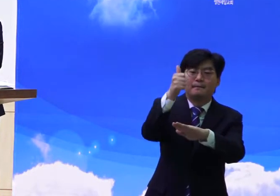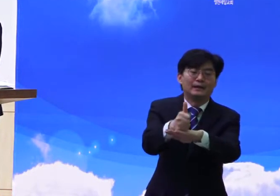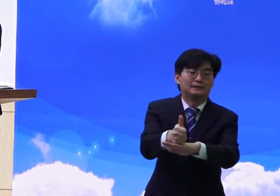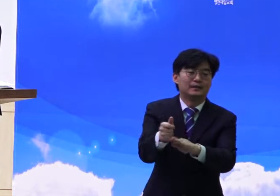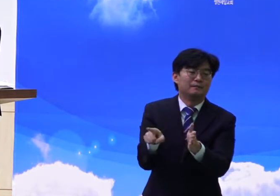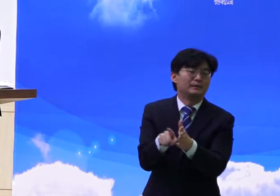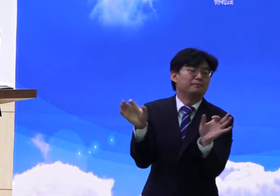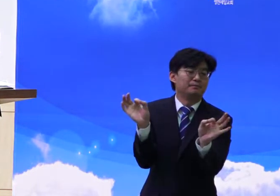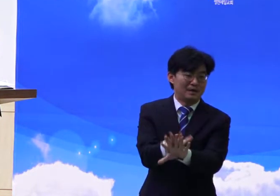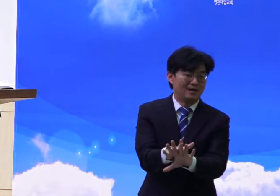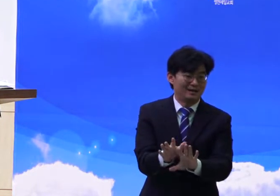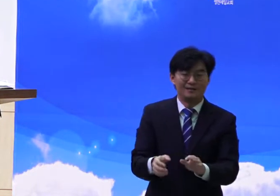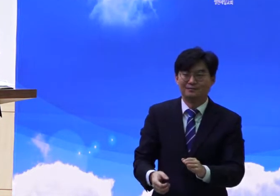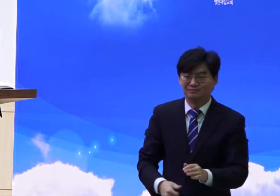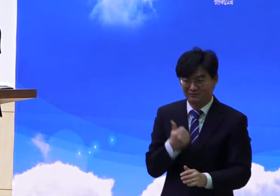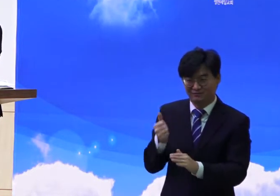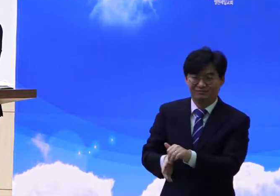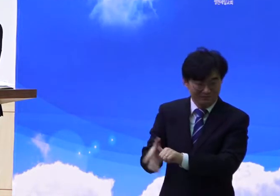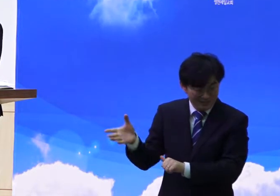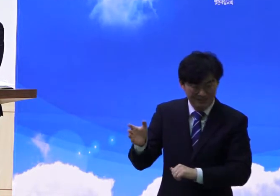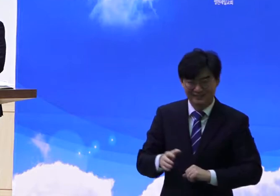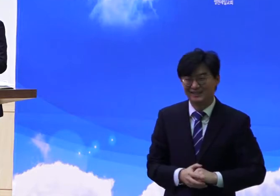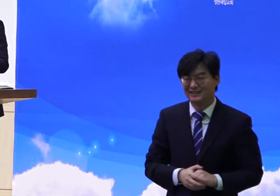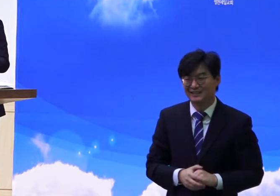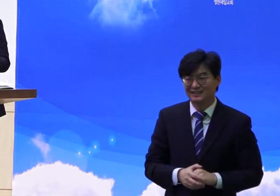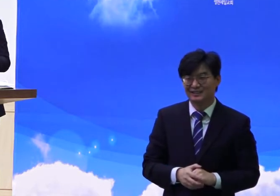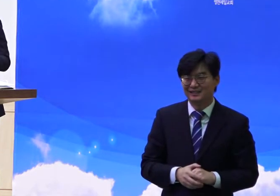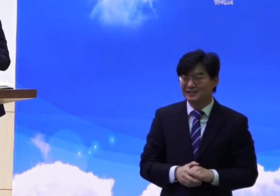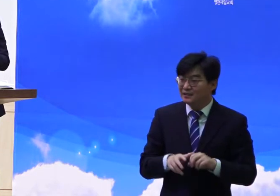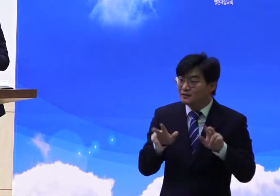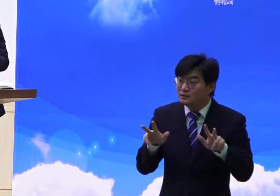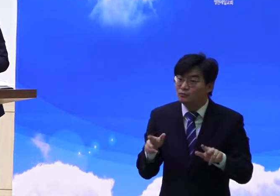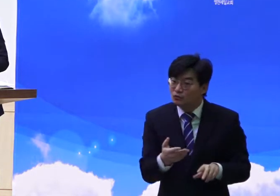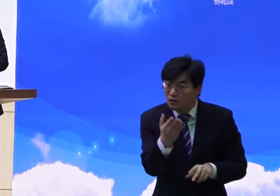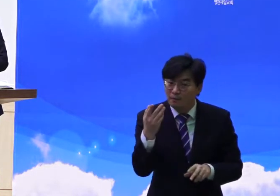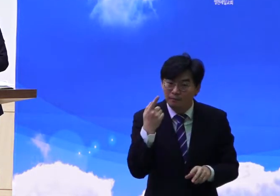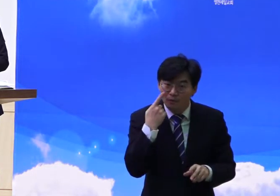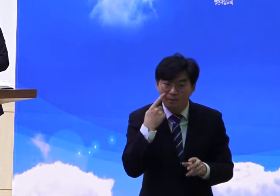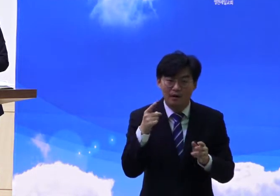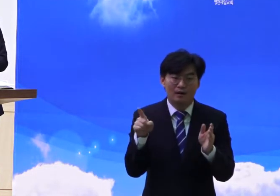사실 우리도 신앙생활 오래 했다고 하면서도 나 믿음의 사람이라고 자부 어떤 때는